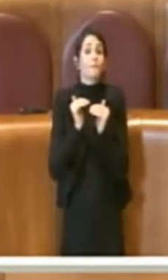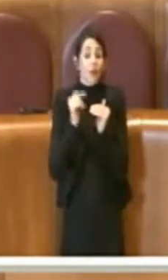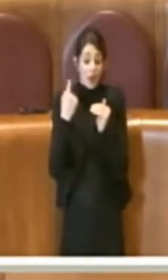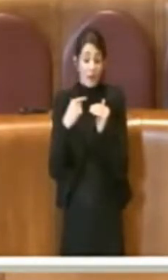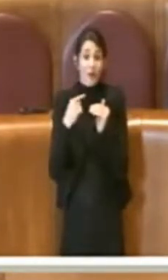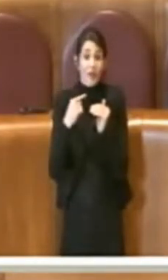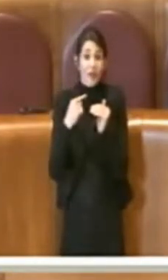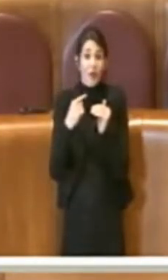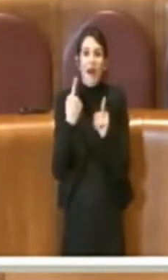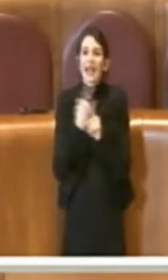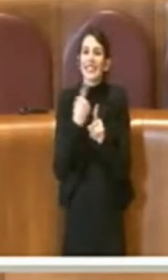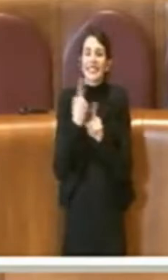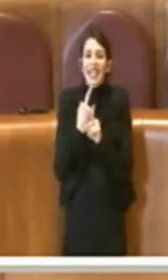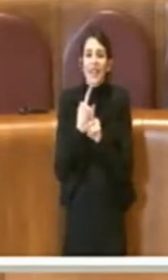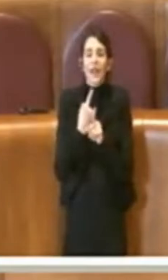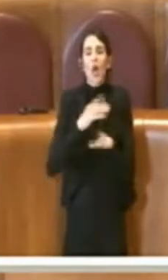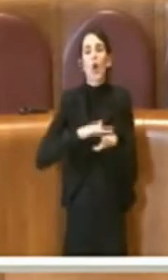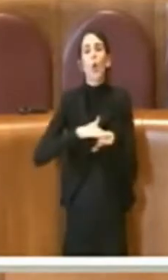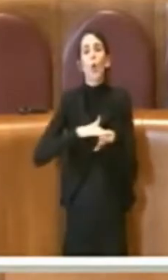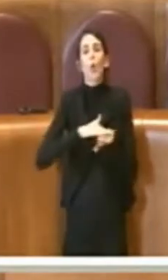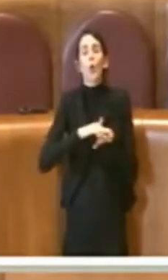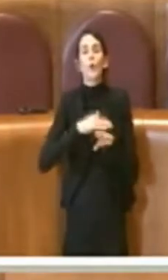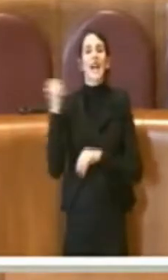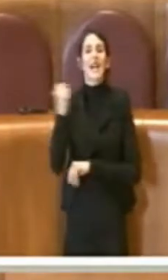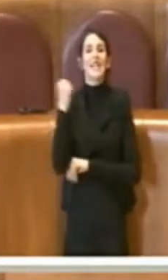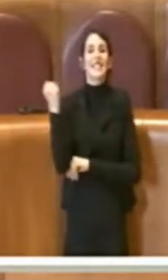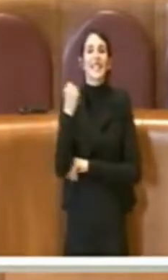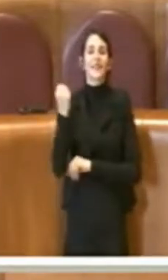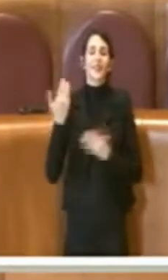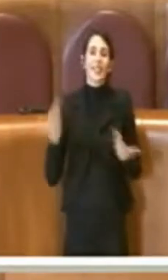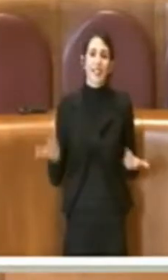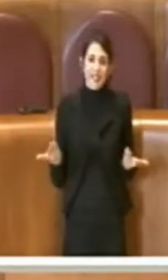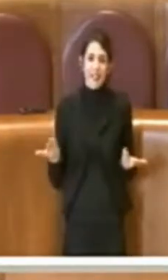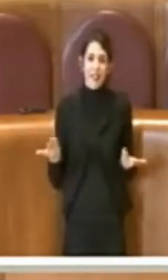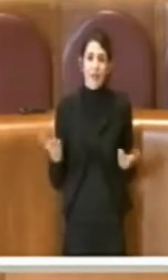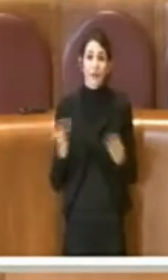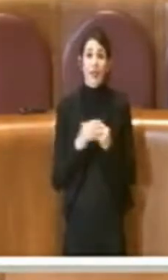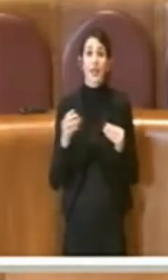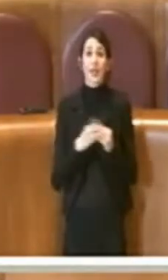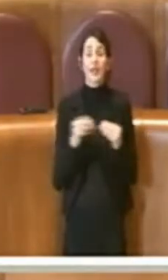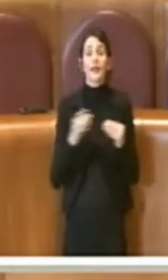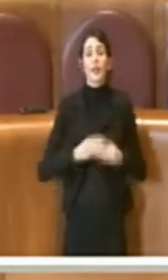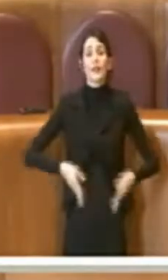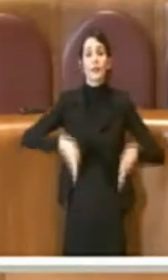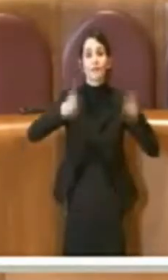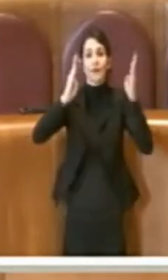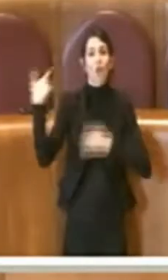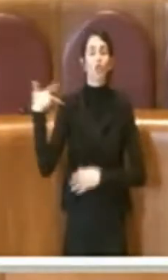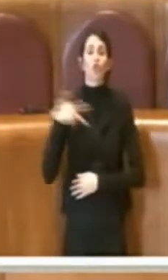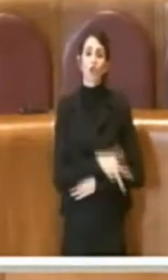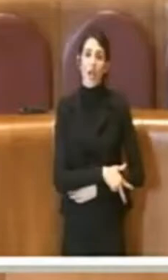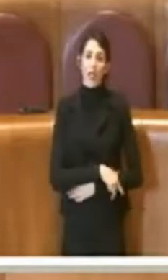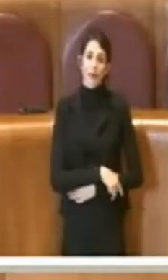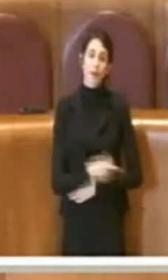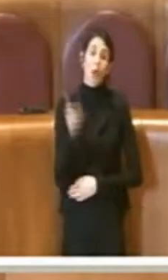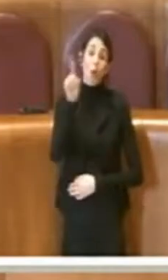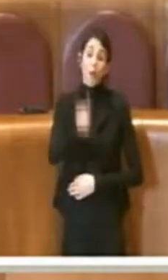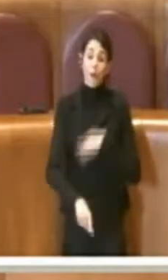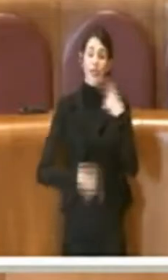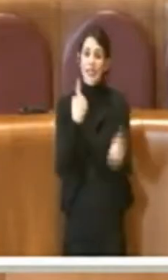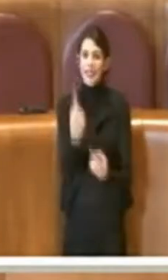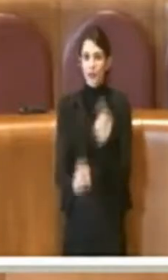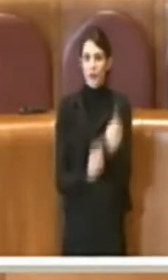di poter usufruire dei servizi di edilizia residenziale sociale. E anche in questo caso che si dice